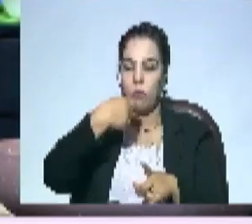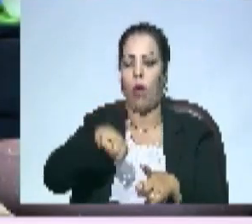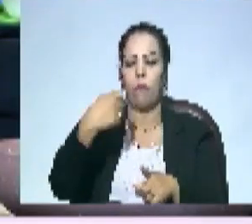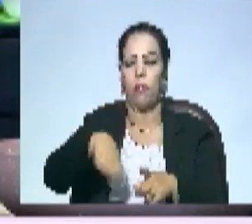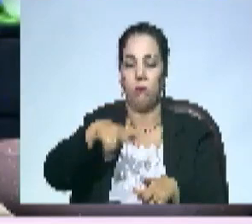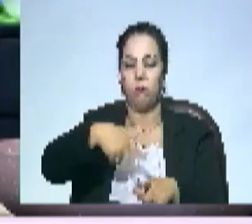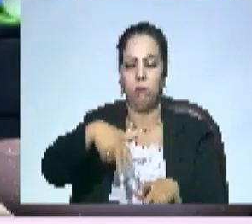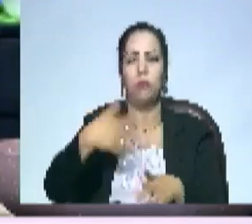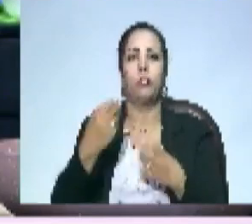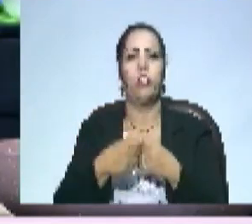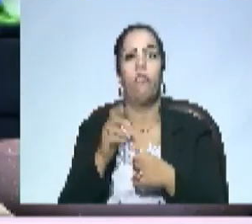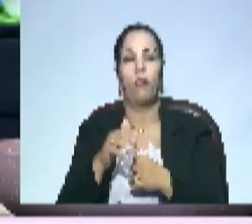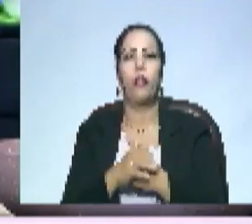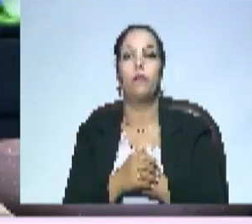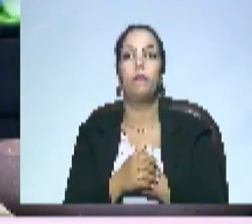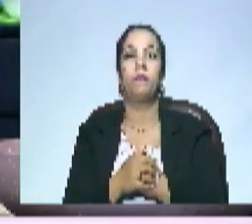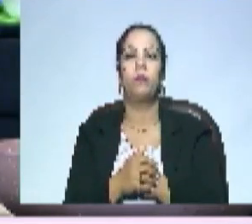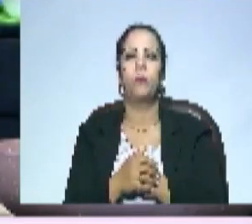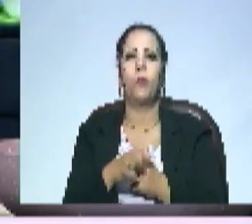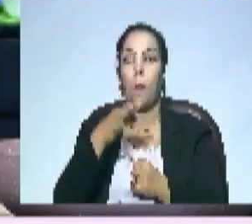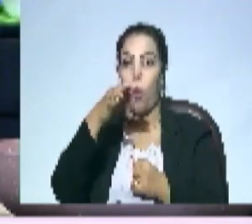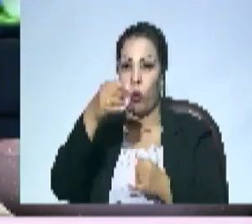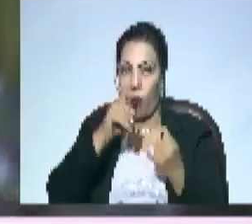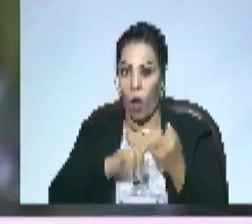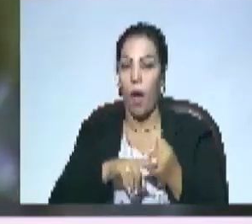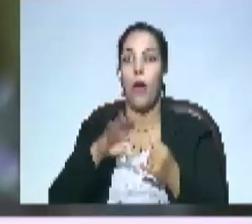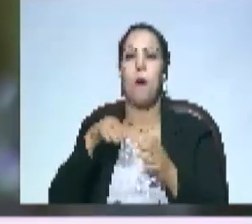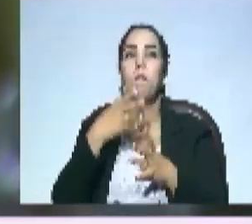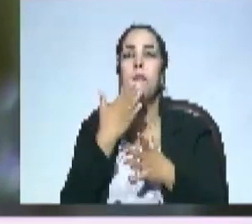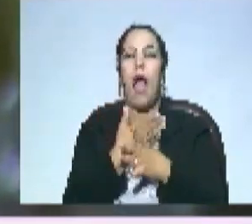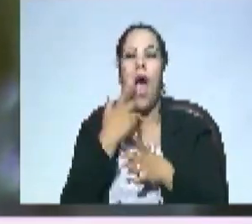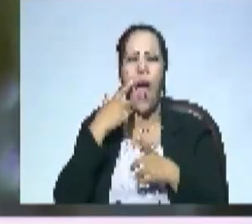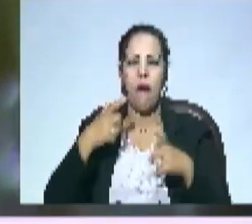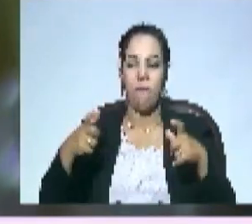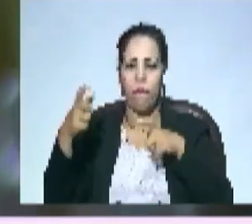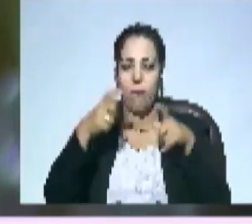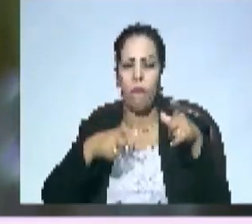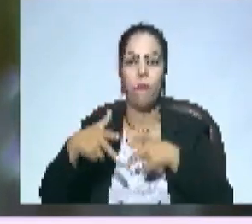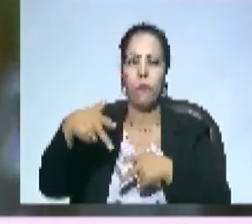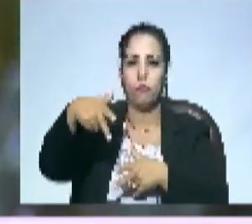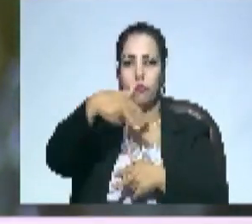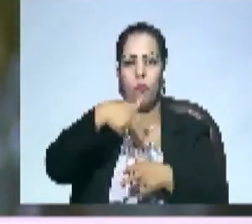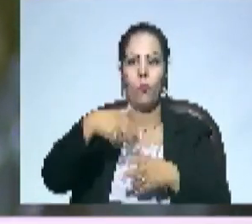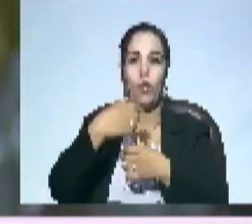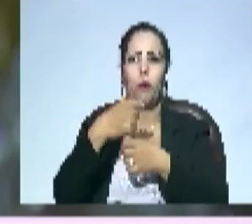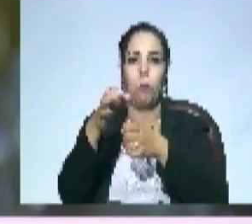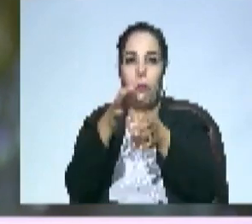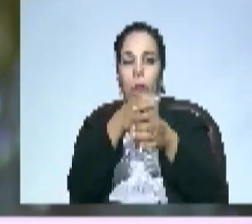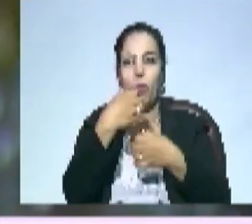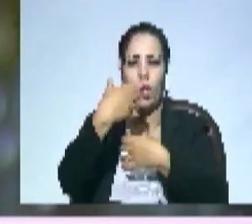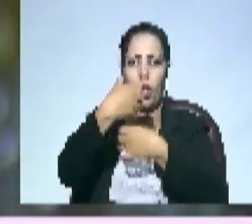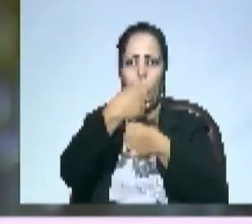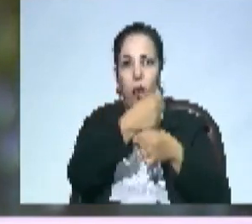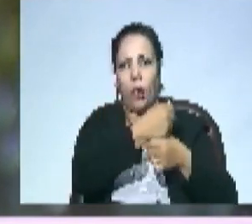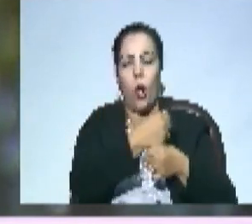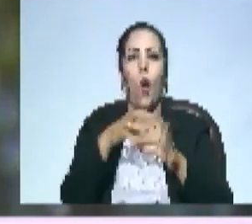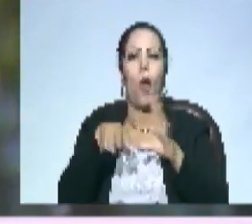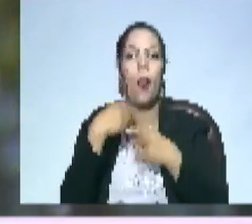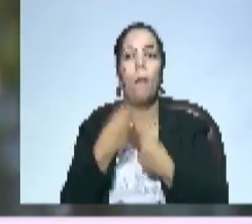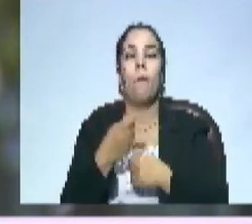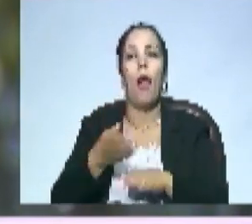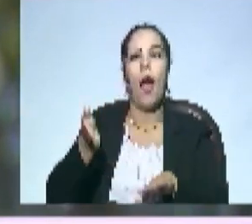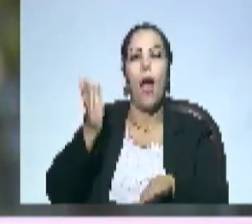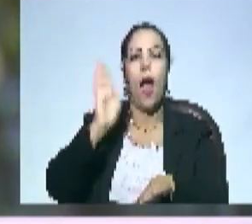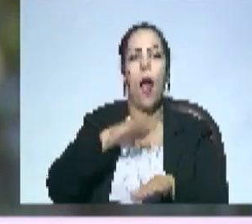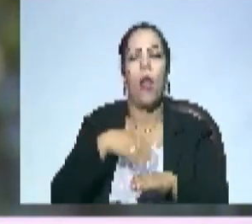وكريمه كريمه سايله وكريمه بودر وسكر بودر معلقتين وعملنا عليها المهلبيه اللي